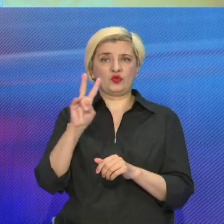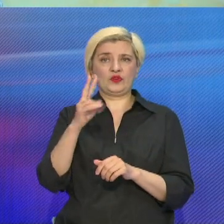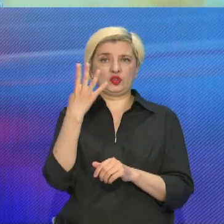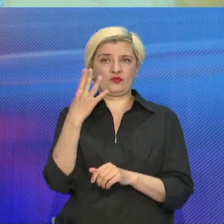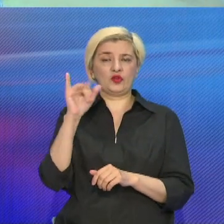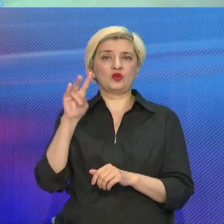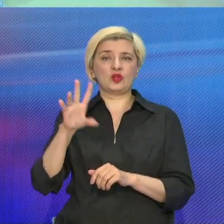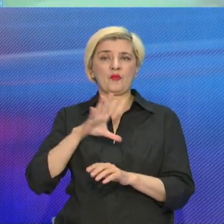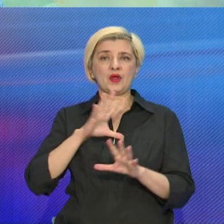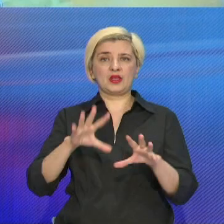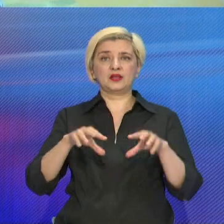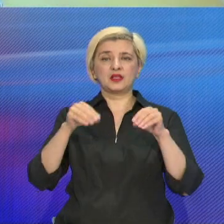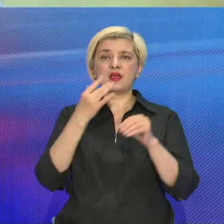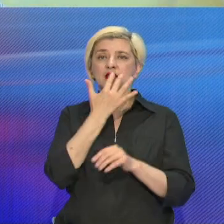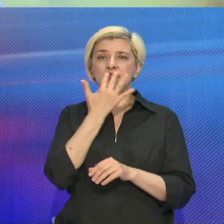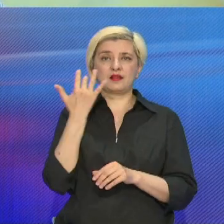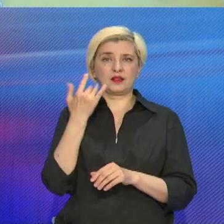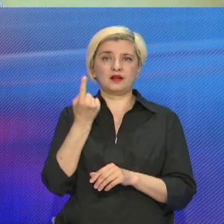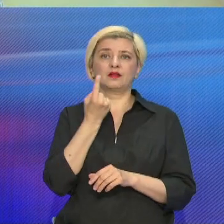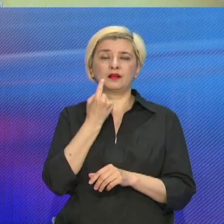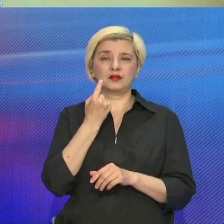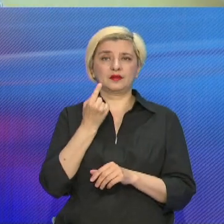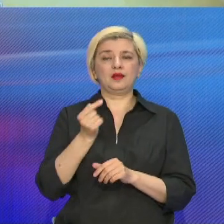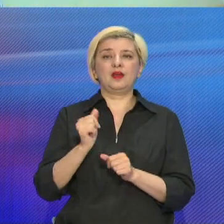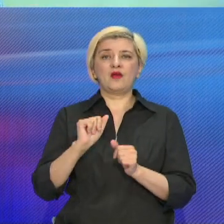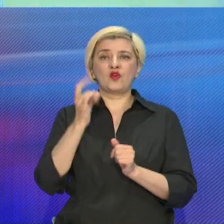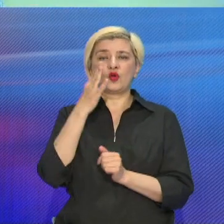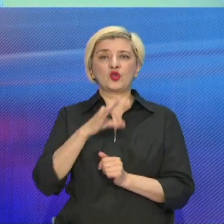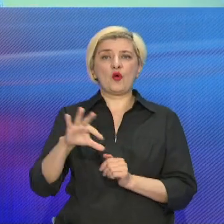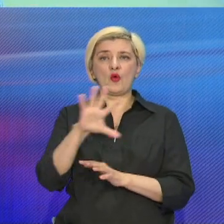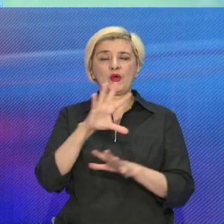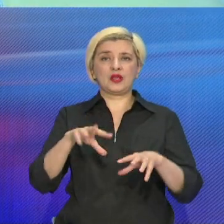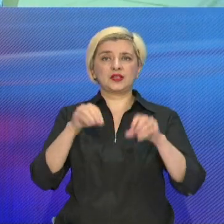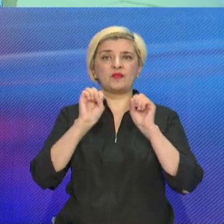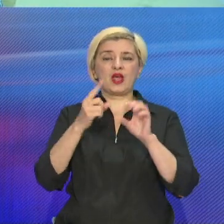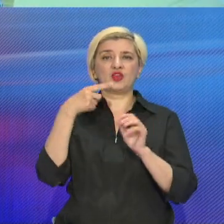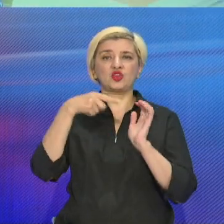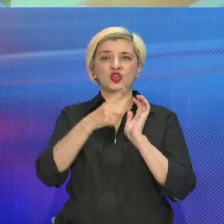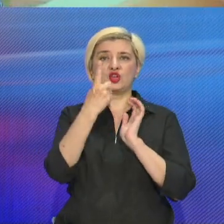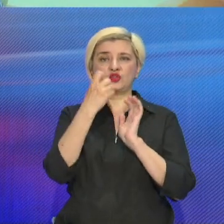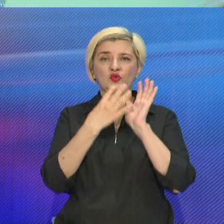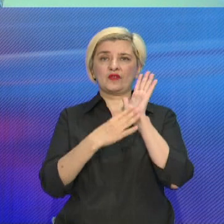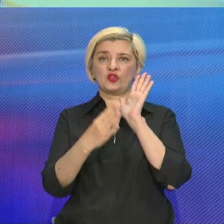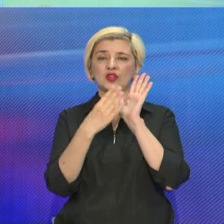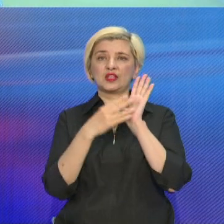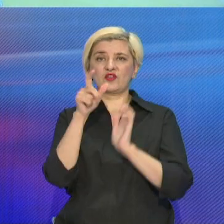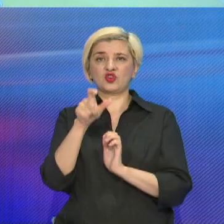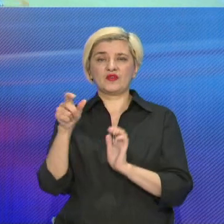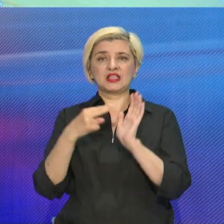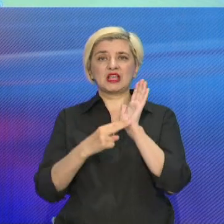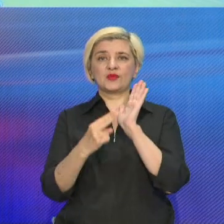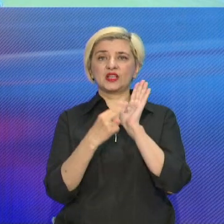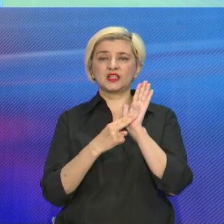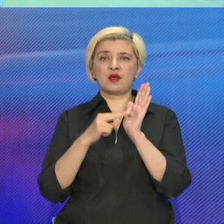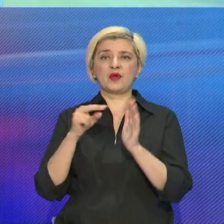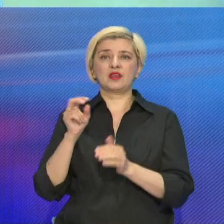отбылось выпробование по замежной мове. В Гродненской области испыт прошли 1199 человек. 77